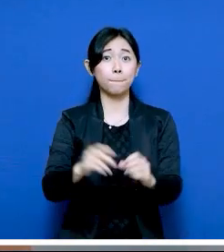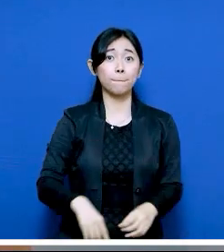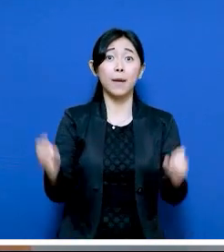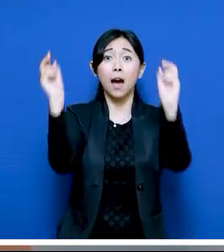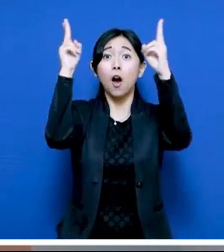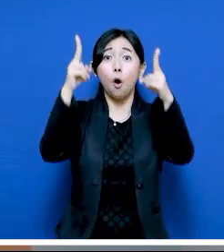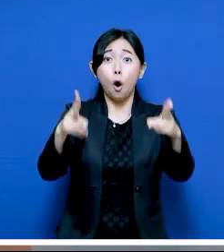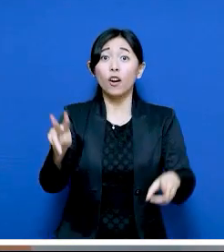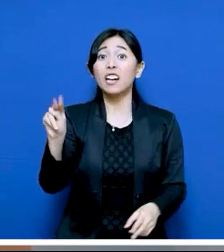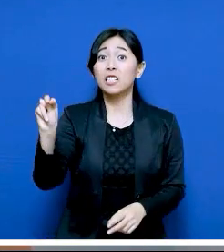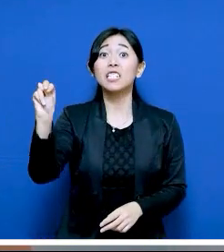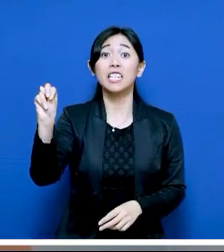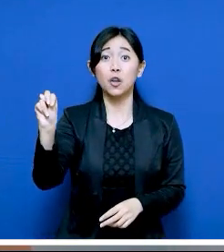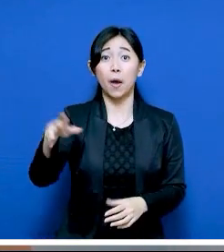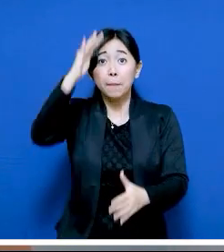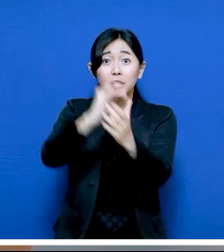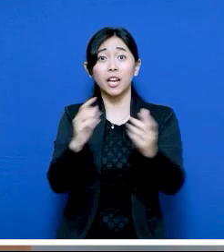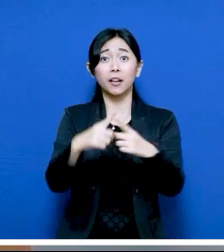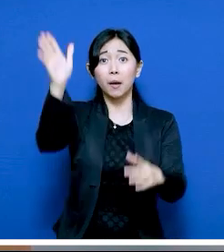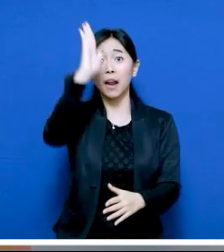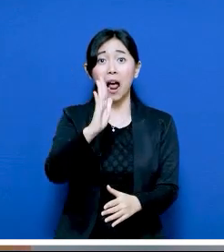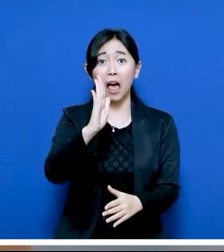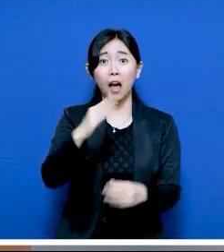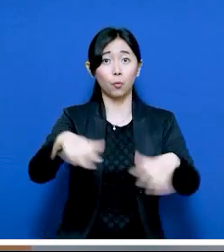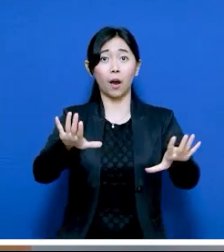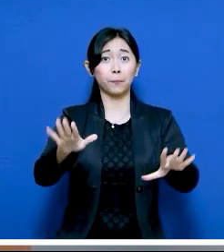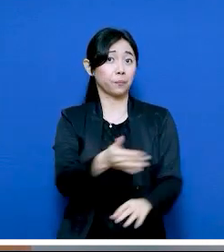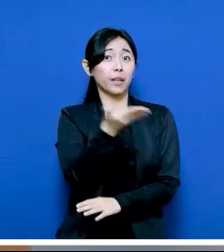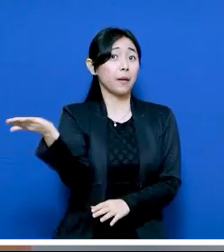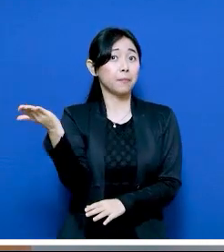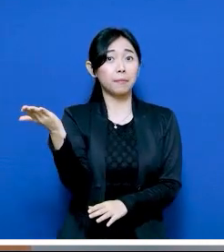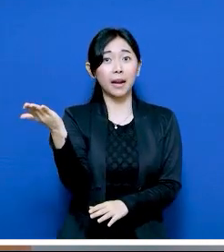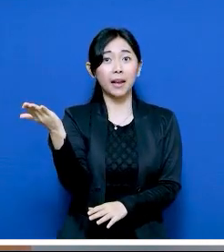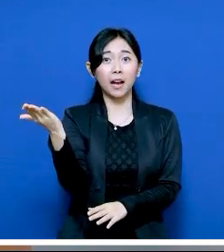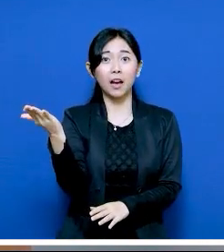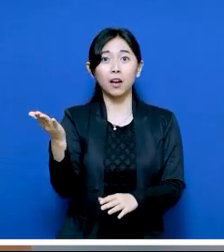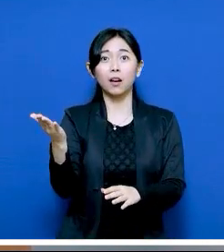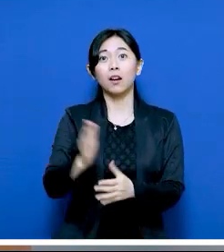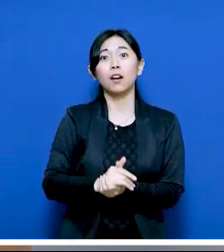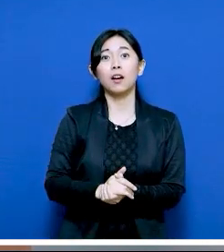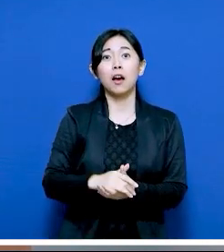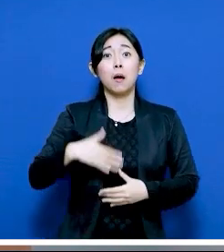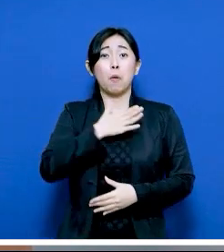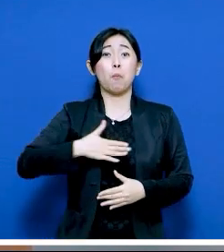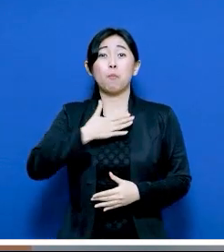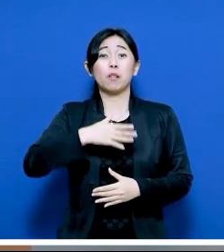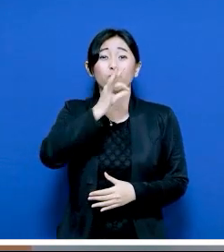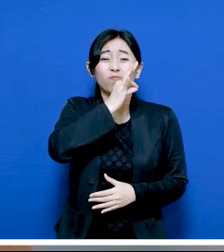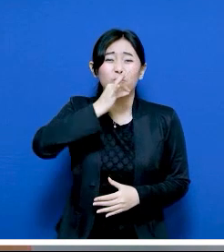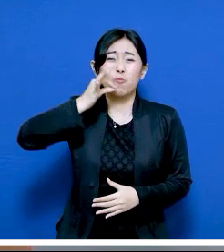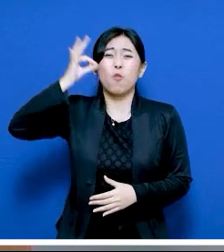Orang Niniwe percaya kepada Allah, lalu mereka mengumumkan puasa, dan